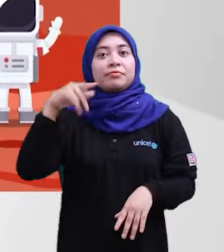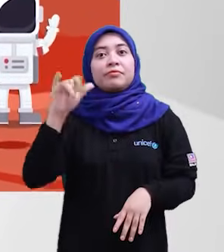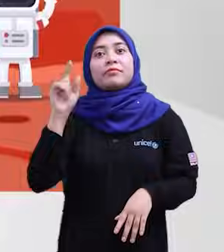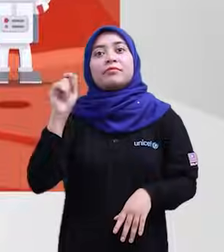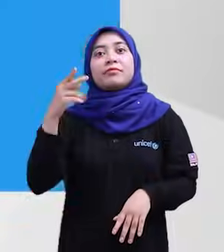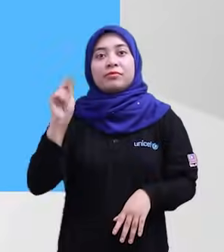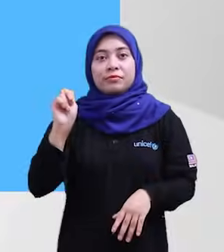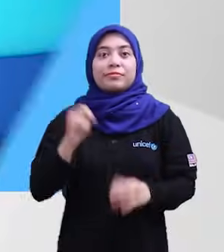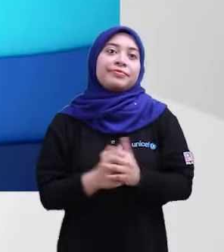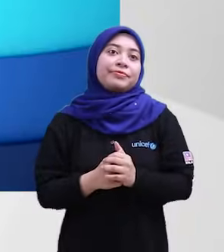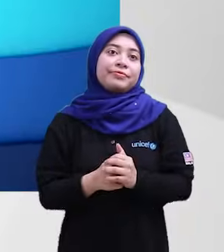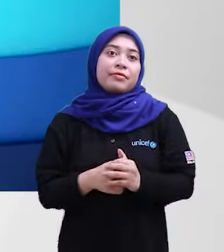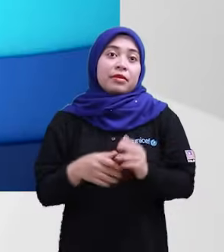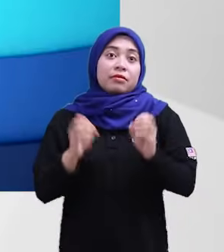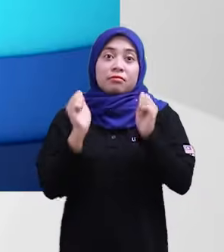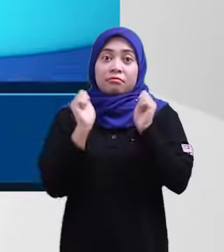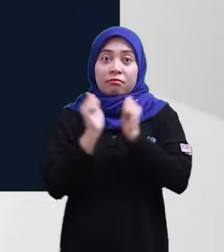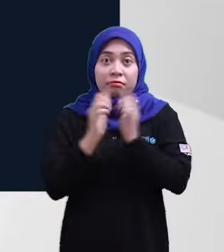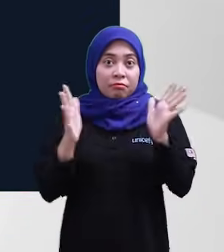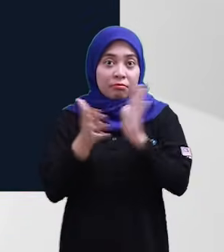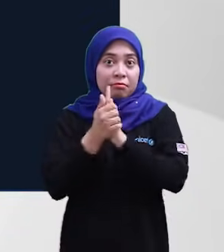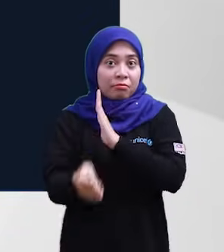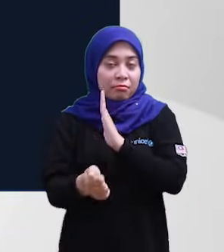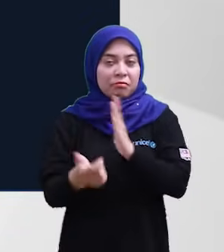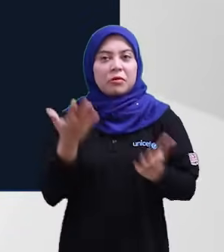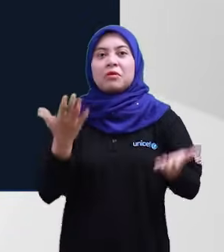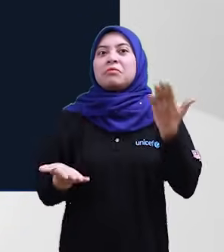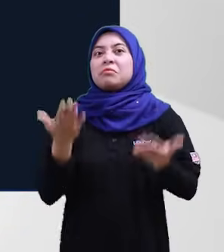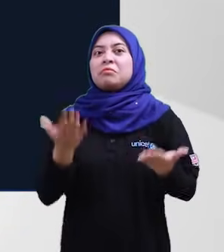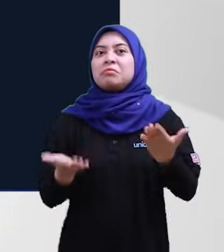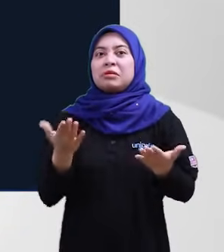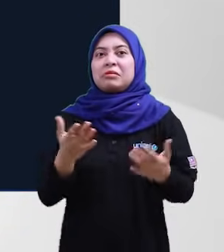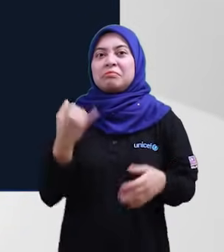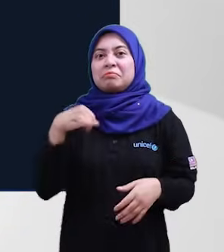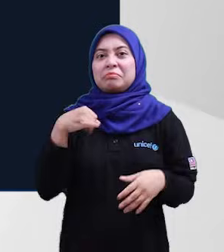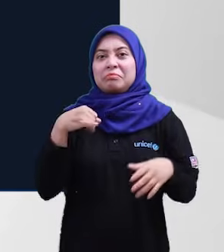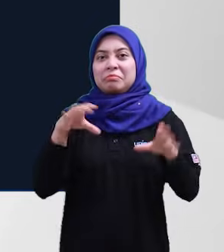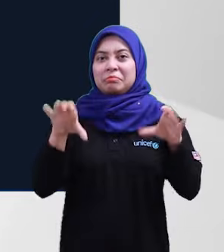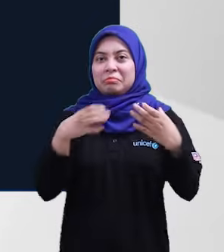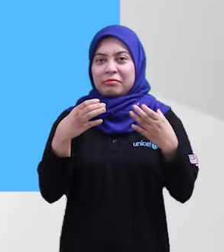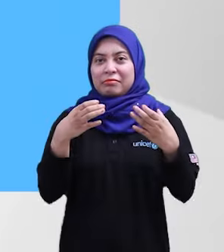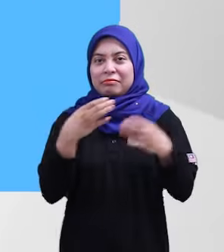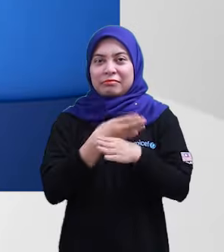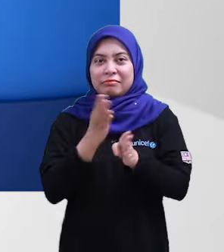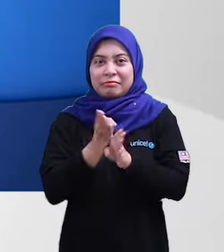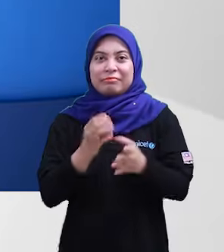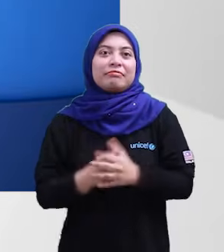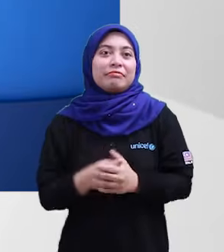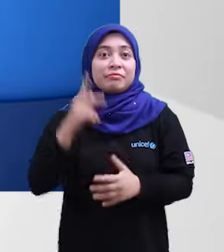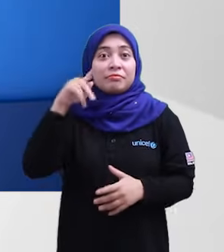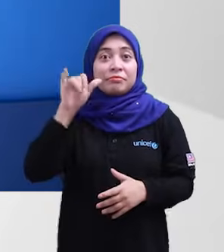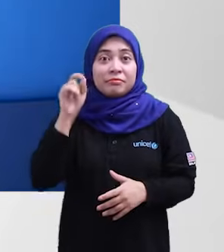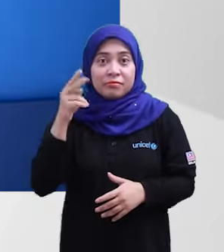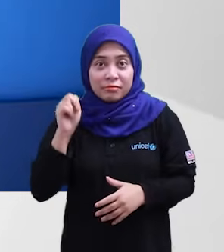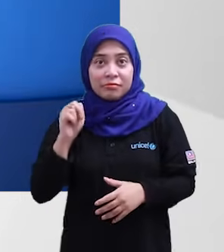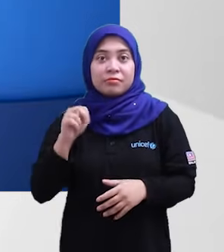kod Python. Tanpa kemahiran pengaturcaraan, kita mungkin tidak akan dapat membentuk bayangan ini.